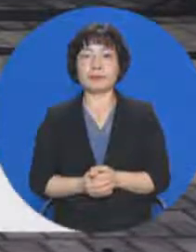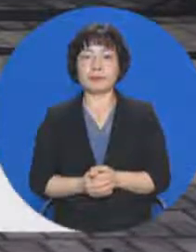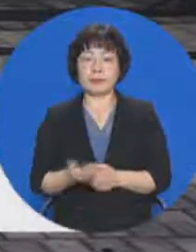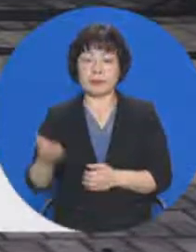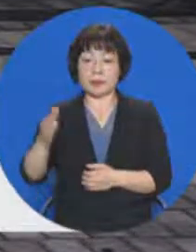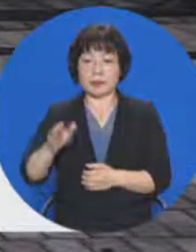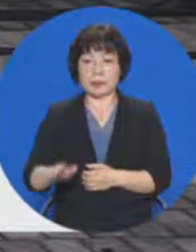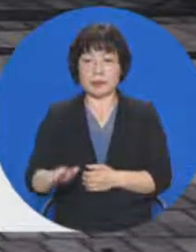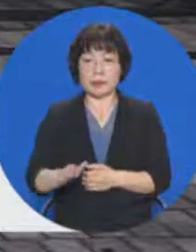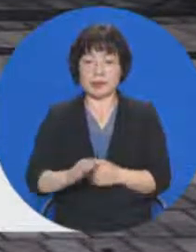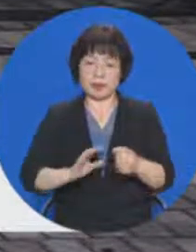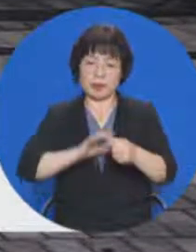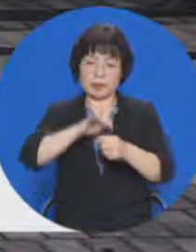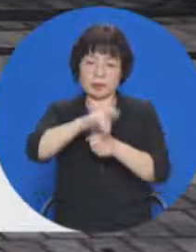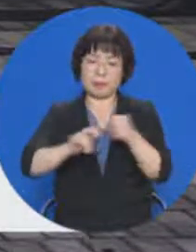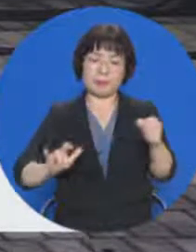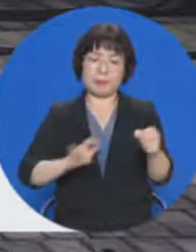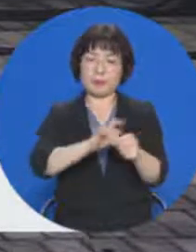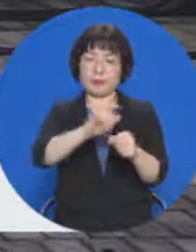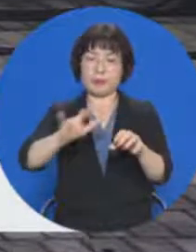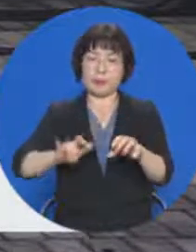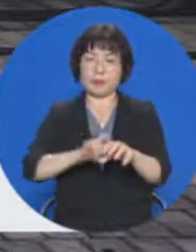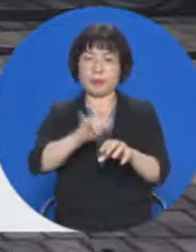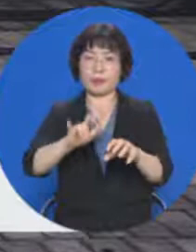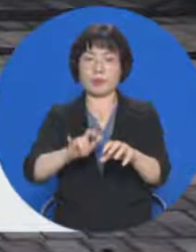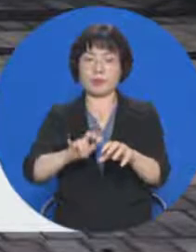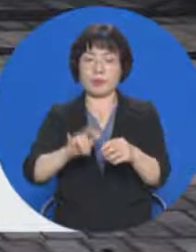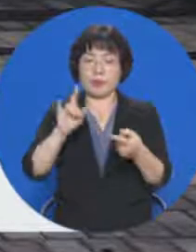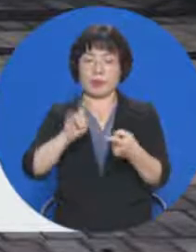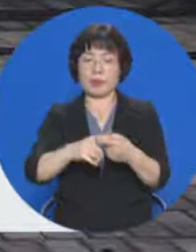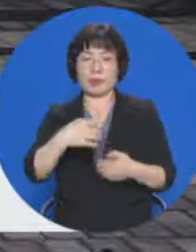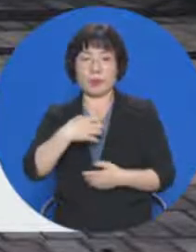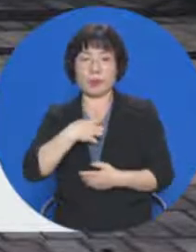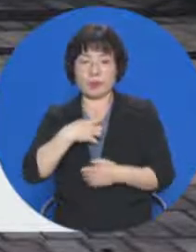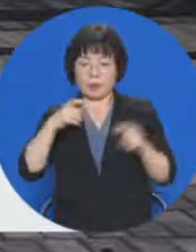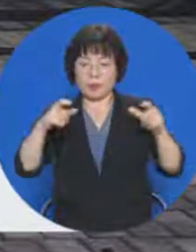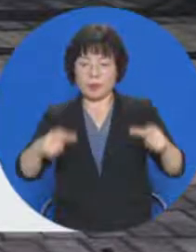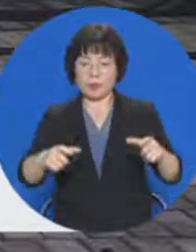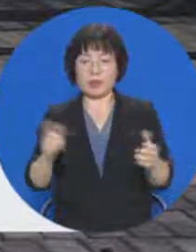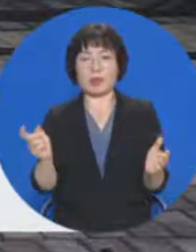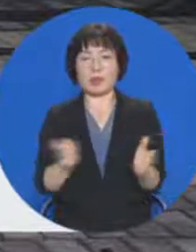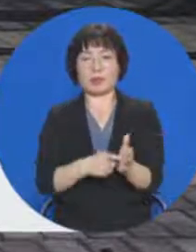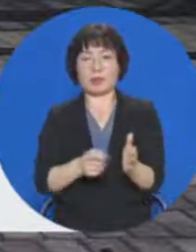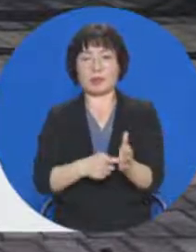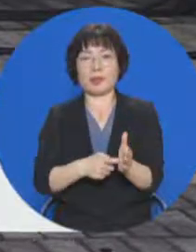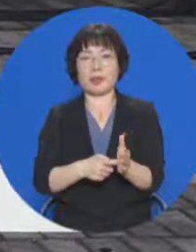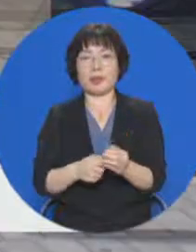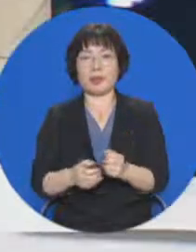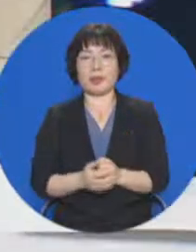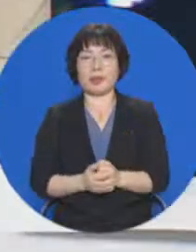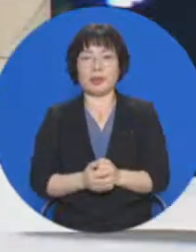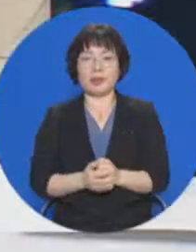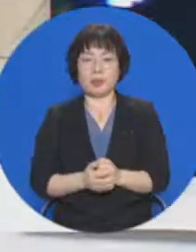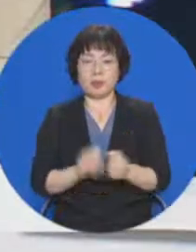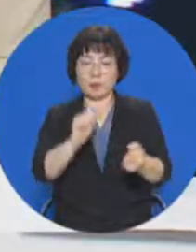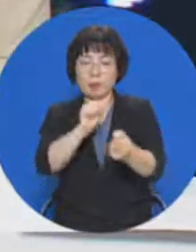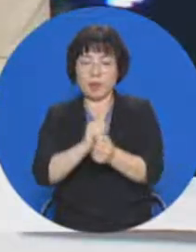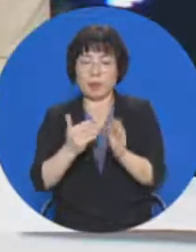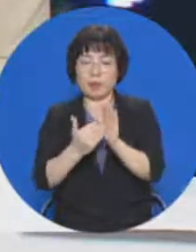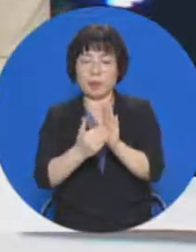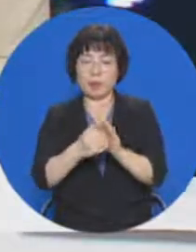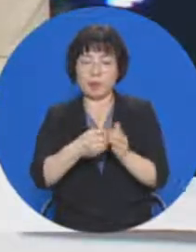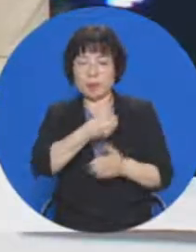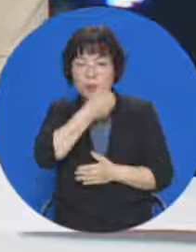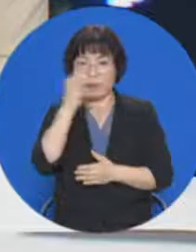네, 하지만 전 세계를 강타하고 있는 코로나19의 위협은 지역에도 비상신호를 울리고 있습니다. 감염병이 유행할